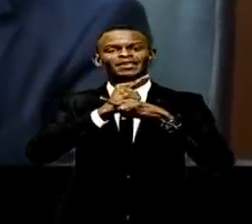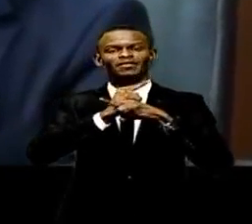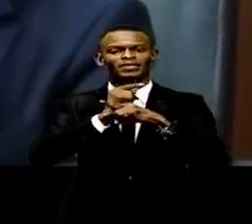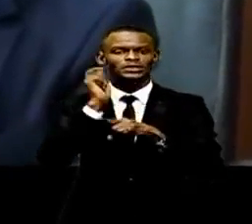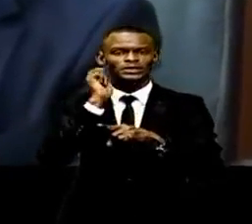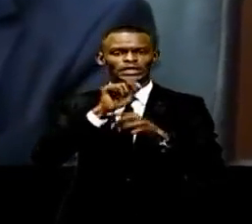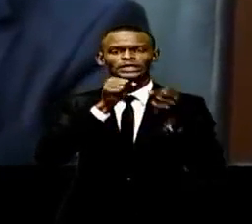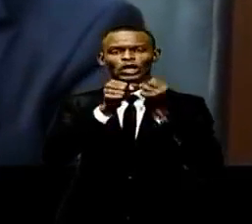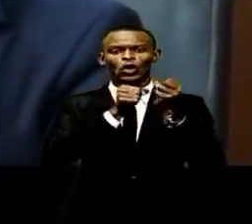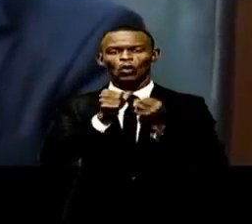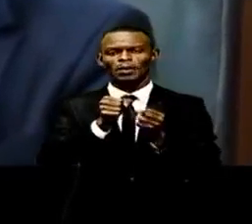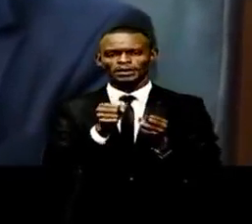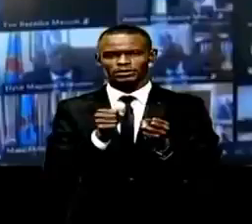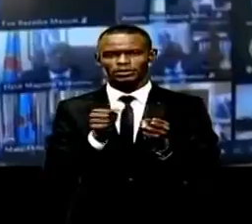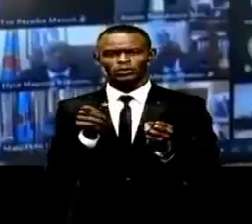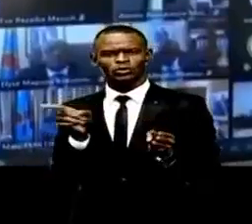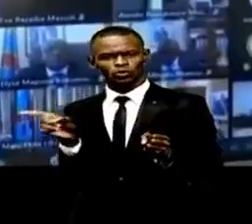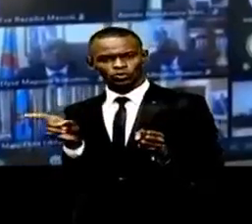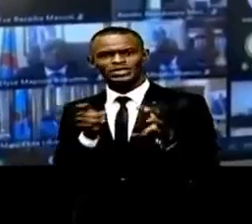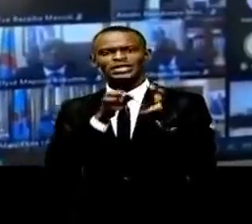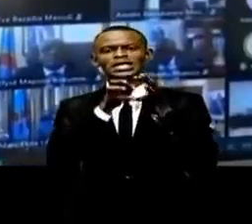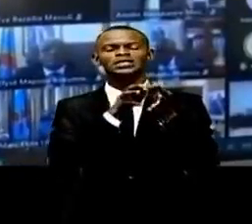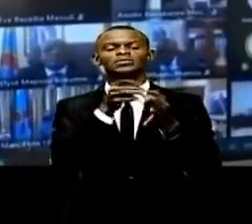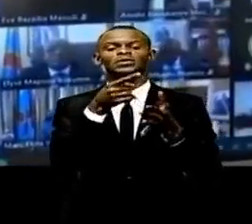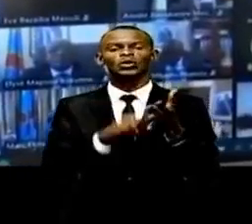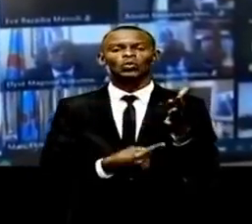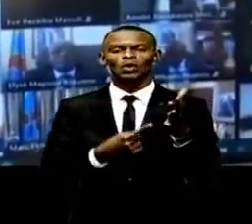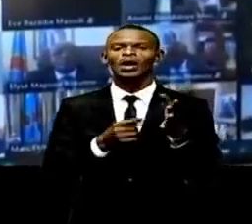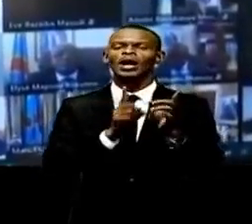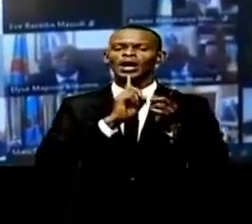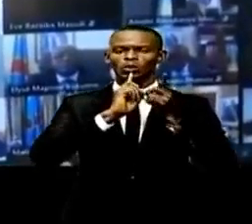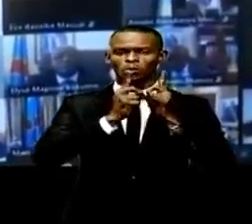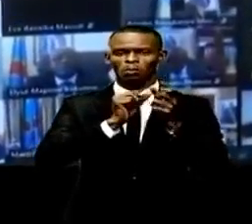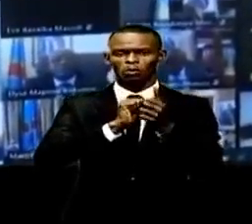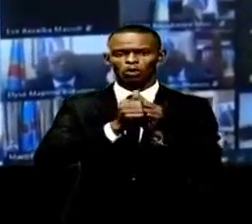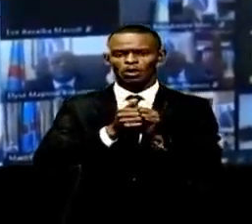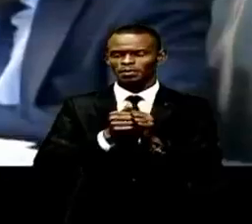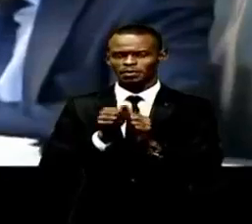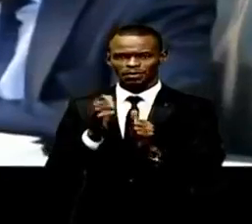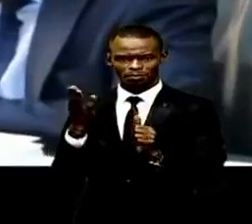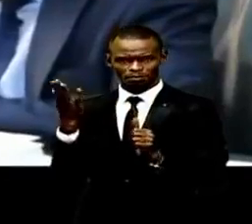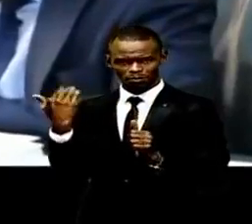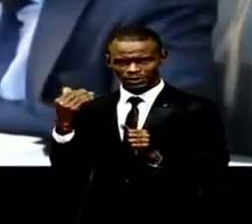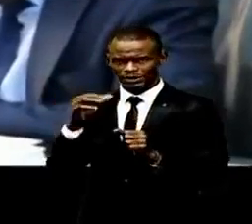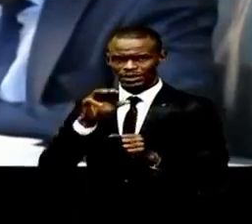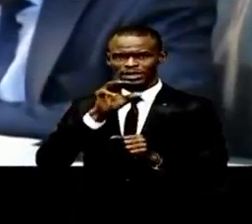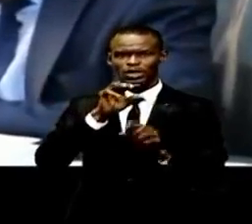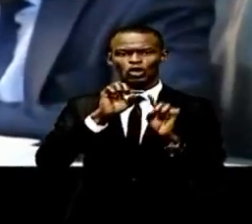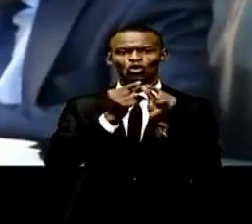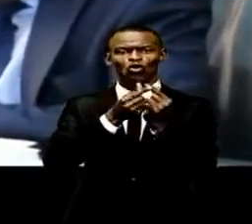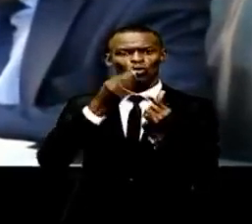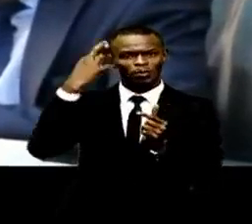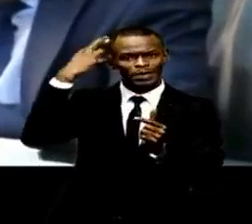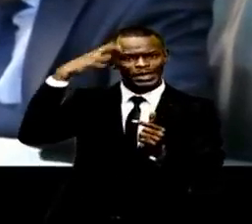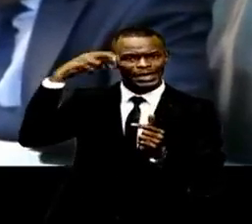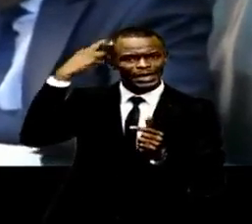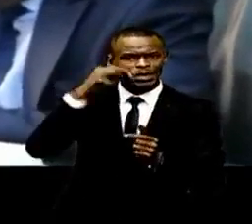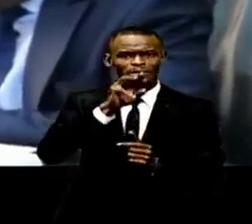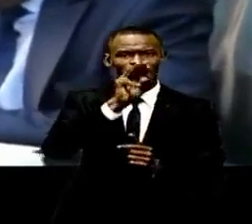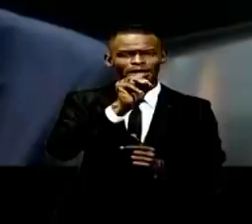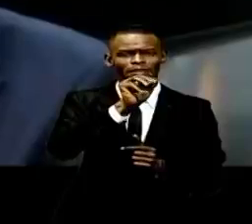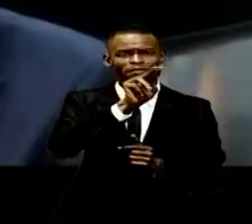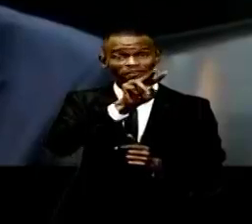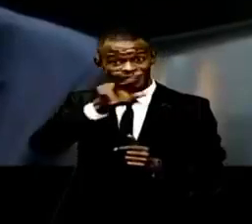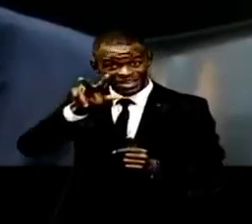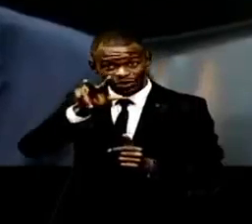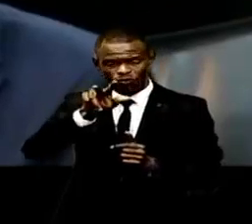militaires menées contre les M23. Il s'est essentiellement focalisé sur la chronologie des